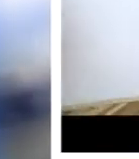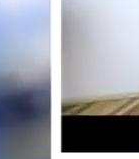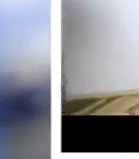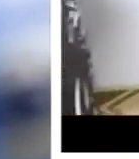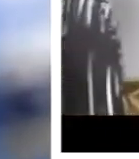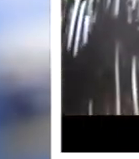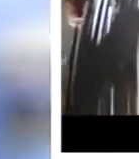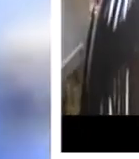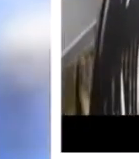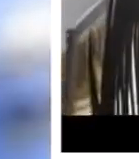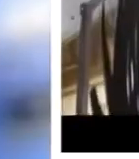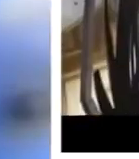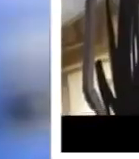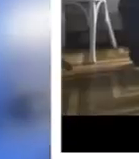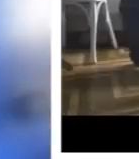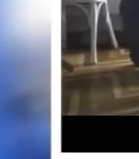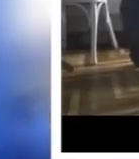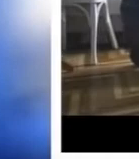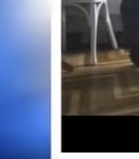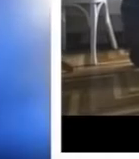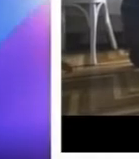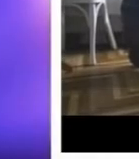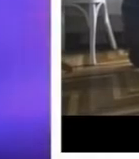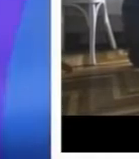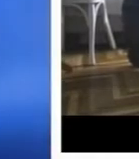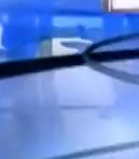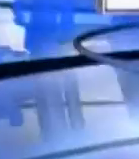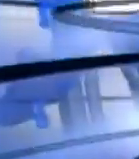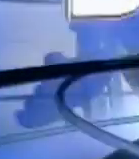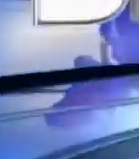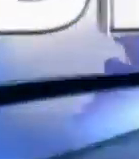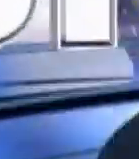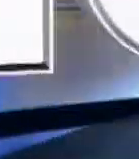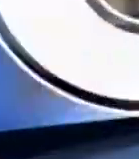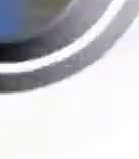Знаменитий художник Олег Шупляк створює рухомі 3D-картини.